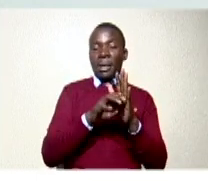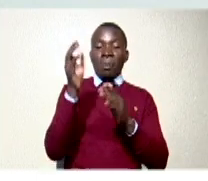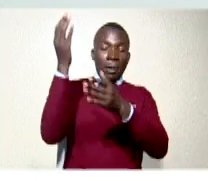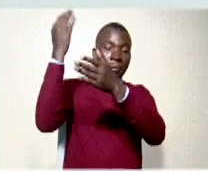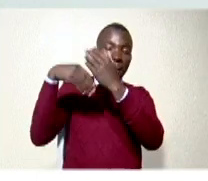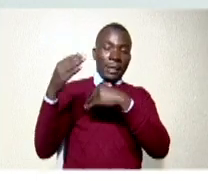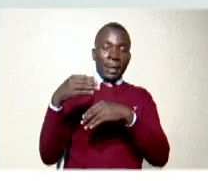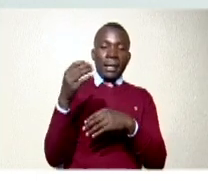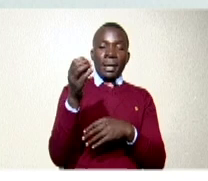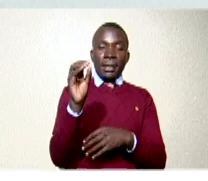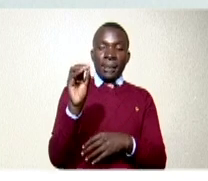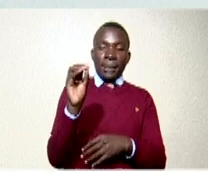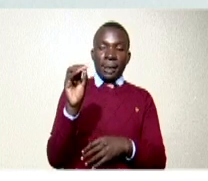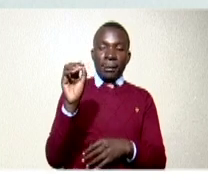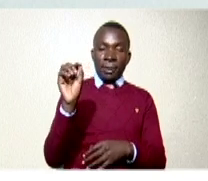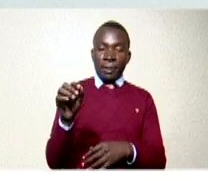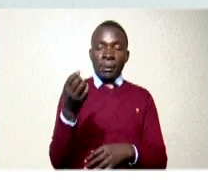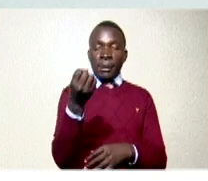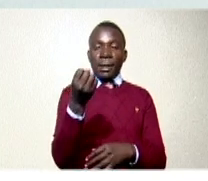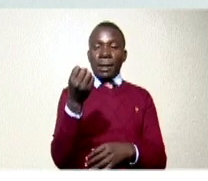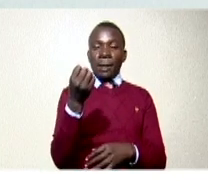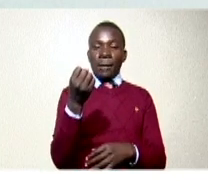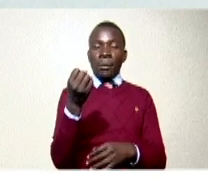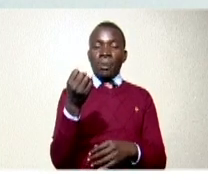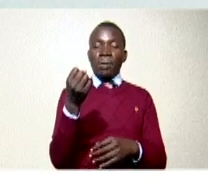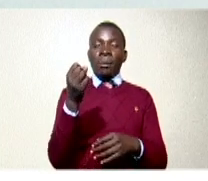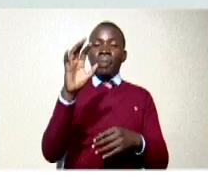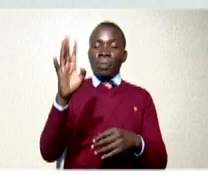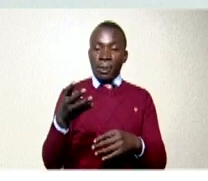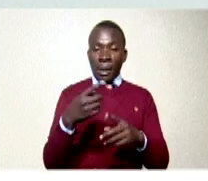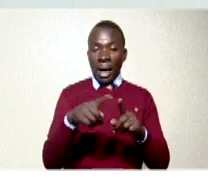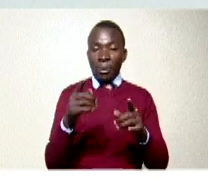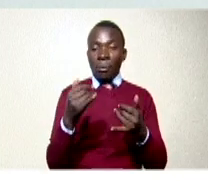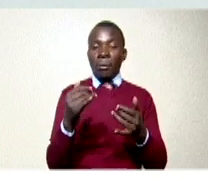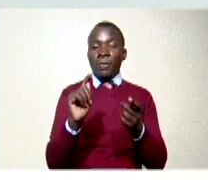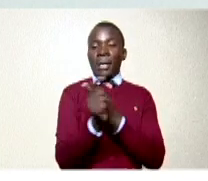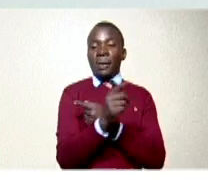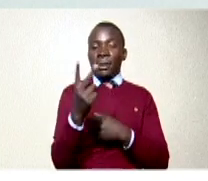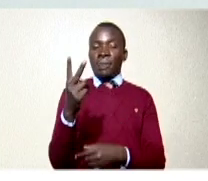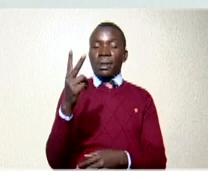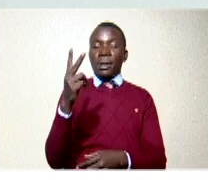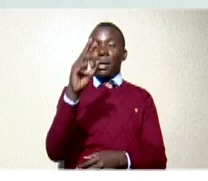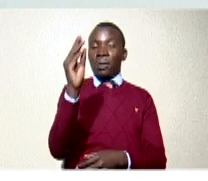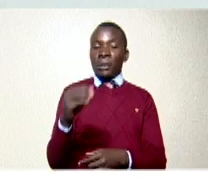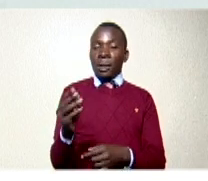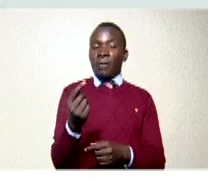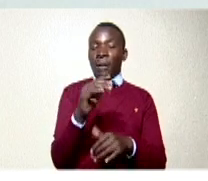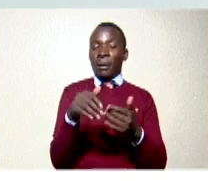kuhera ku mafaranga 400,000 kuzamura atari ko 2% kandi ku mafaranga yose ayo makuru sinzi